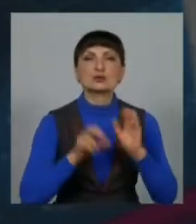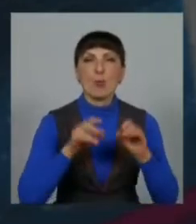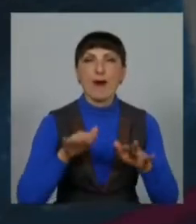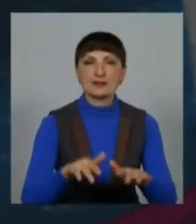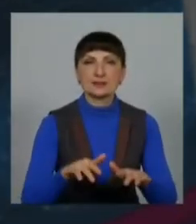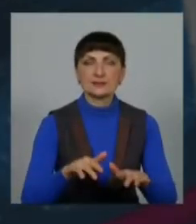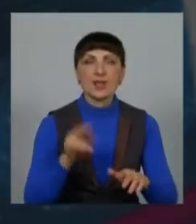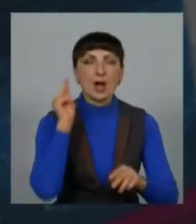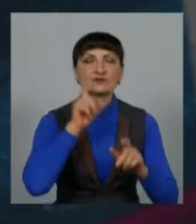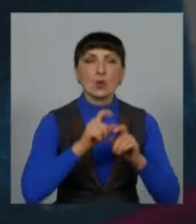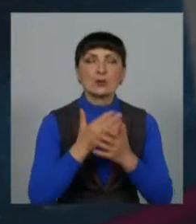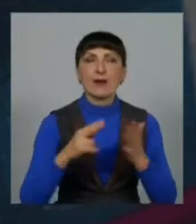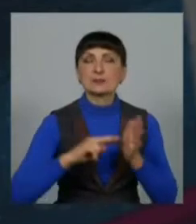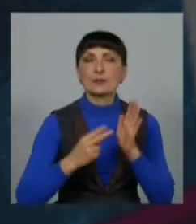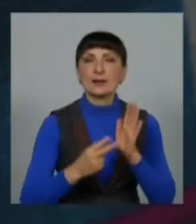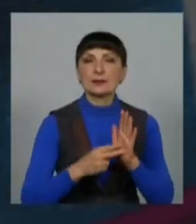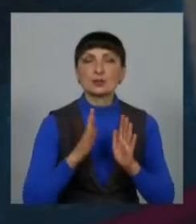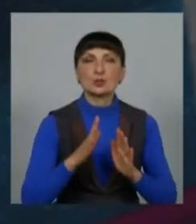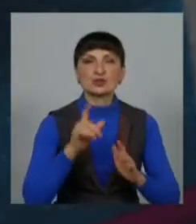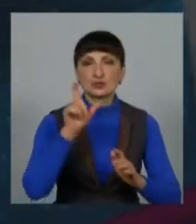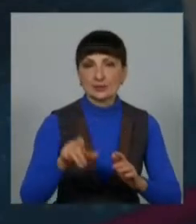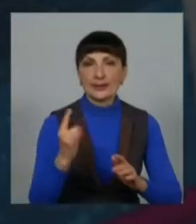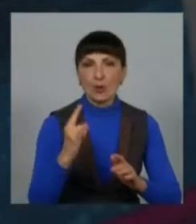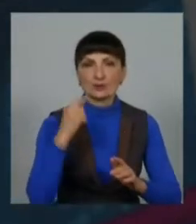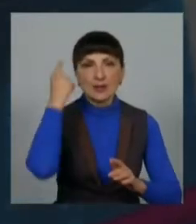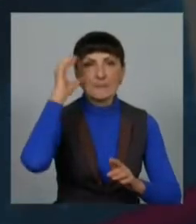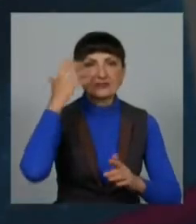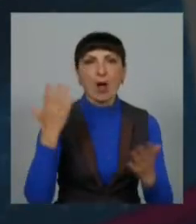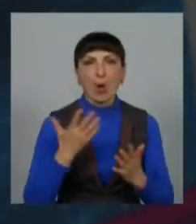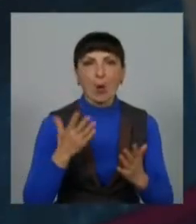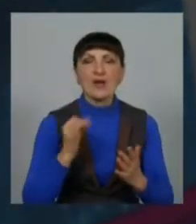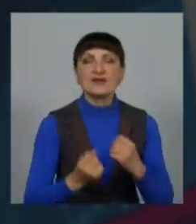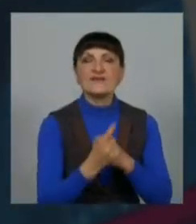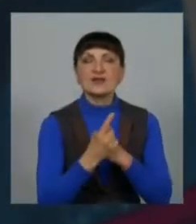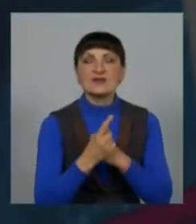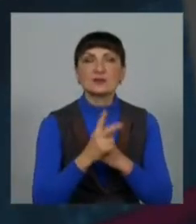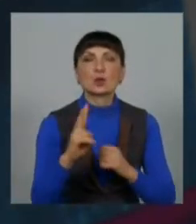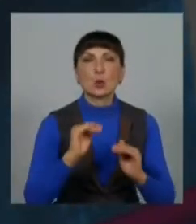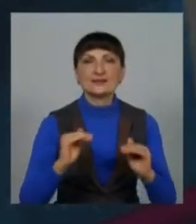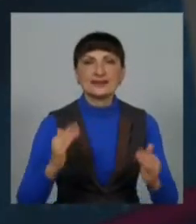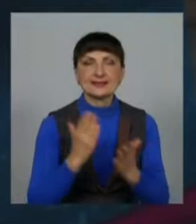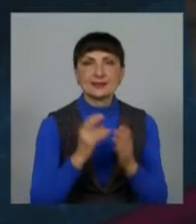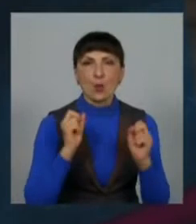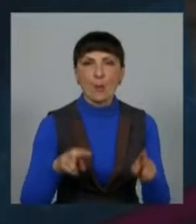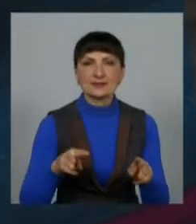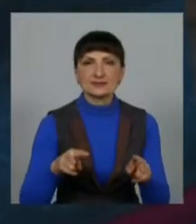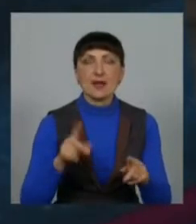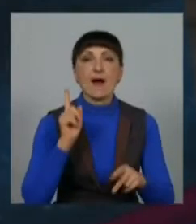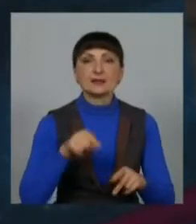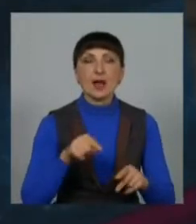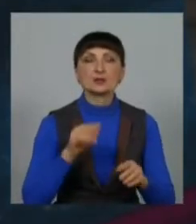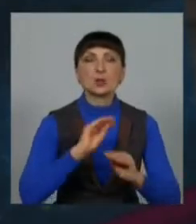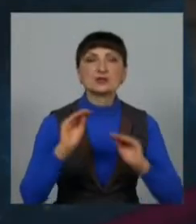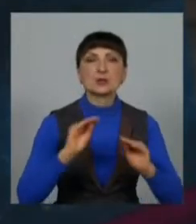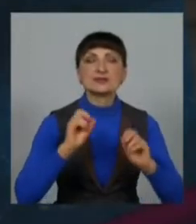безопасности. В учебных заведениях планируют составить психологический портрет учеников и выявить так называемую группу риска, а также